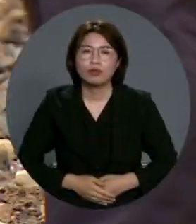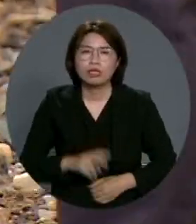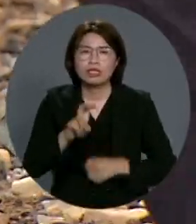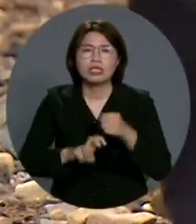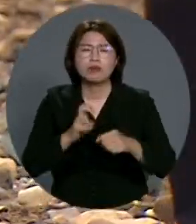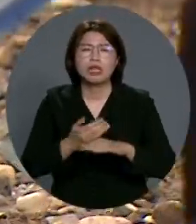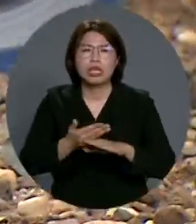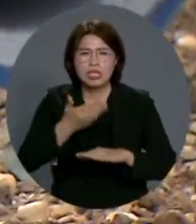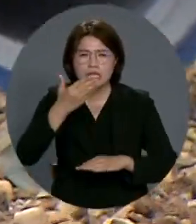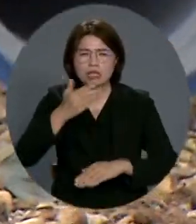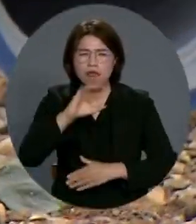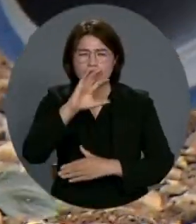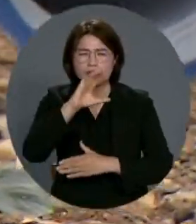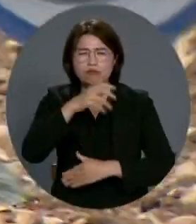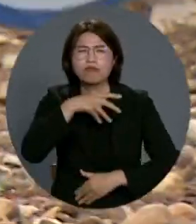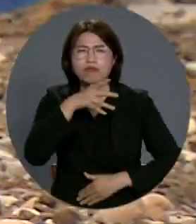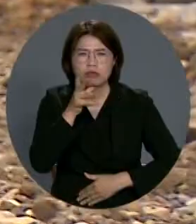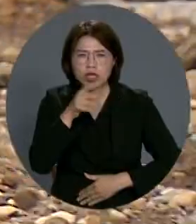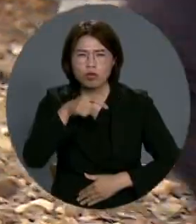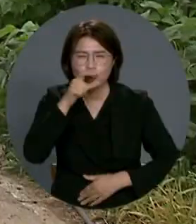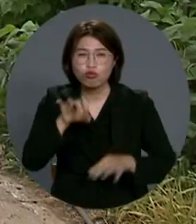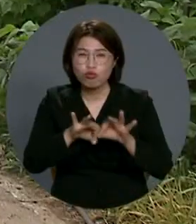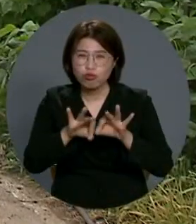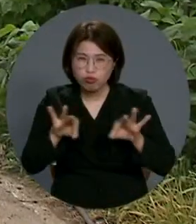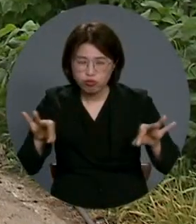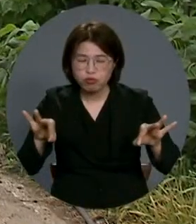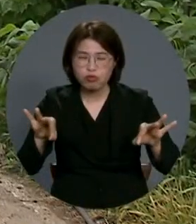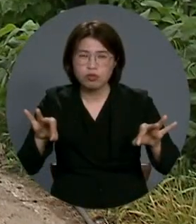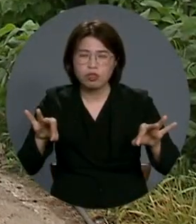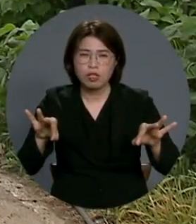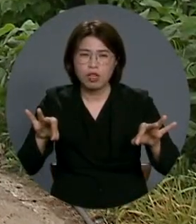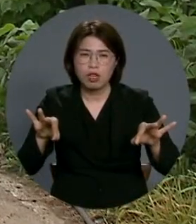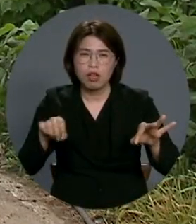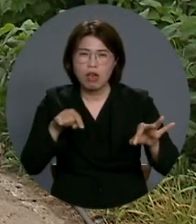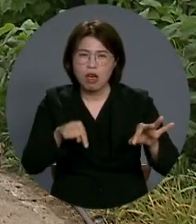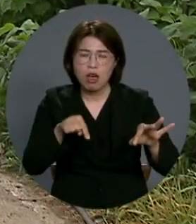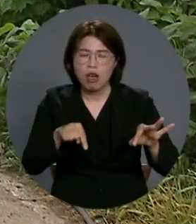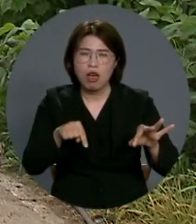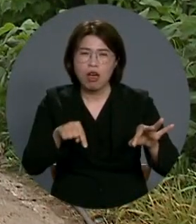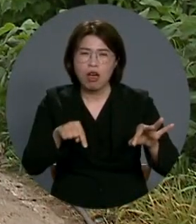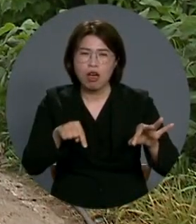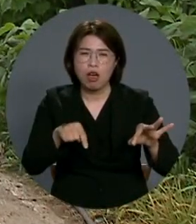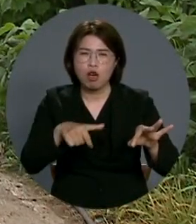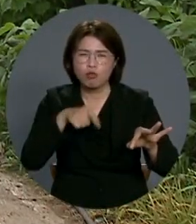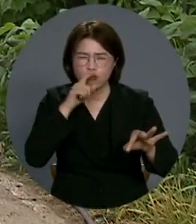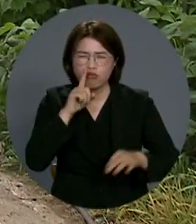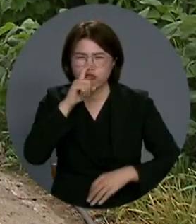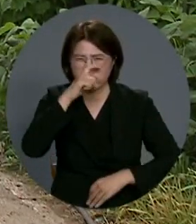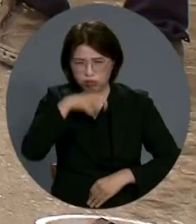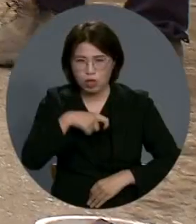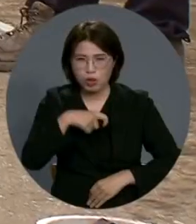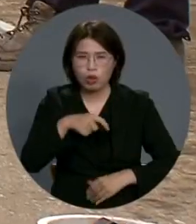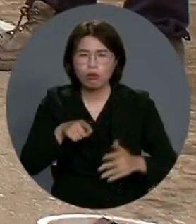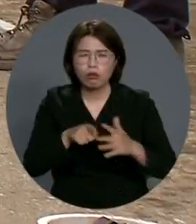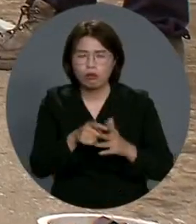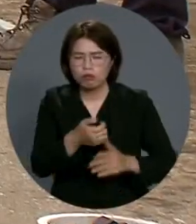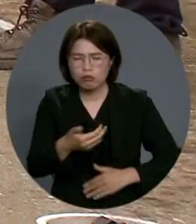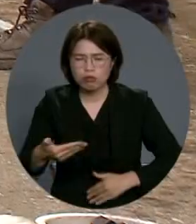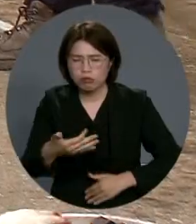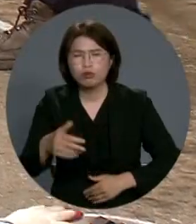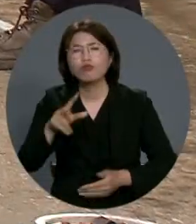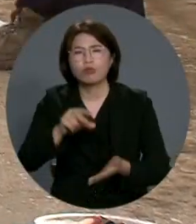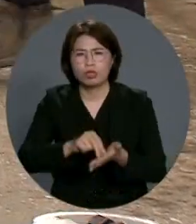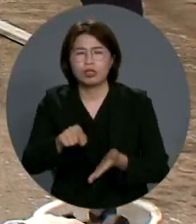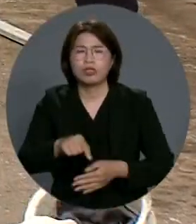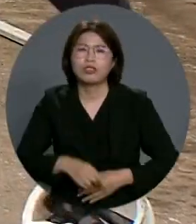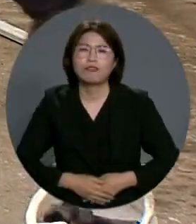20년 이상 된 상수도 관료를 노후 관료라고 하는데 노후 관로는 흐린 물뿐만 아니라 누수가 큰